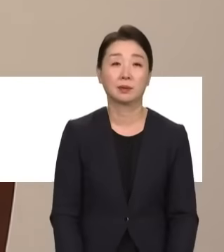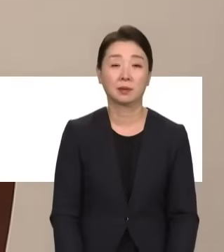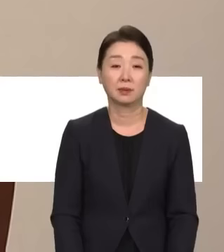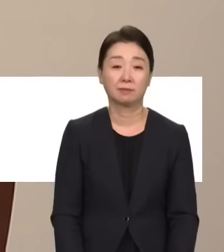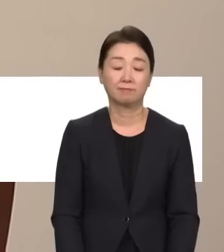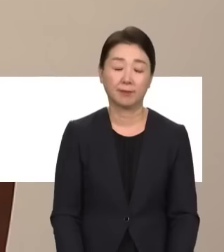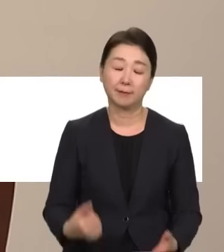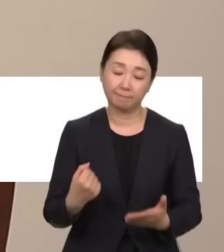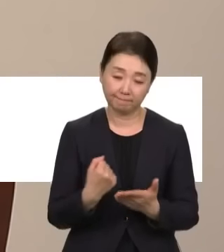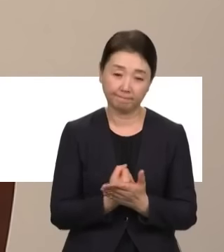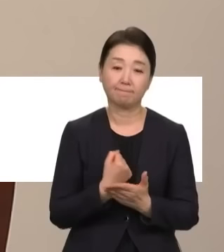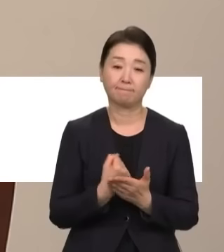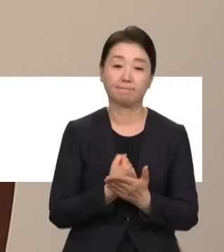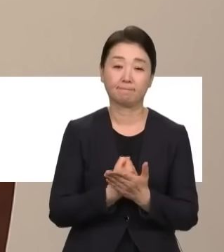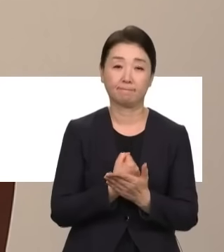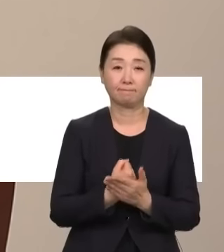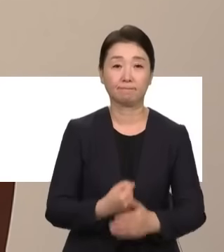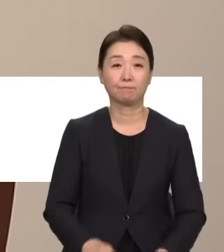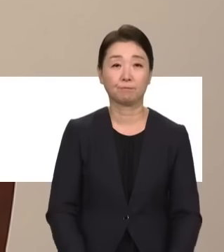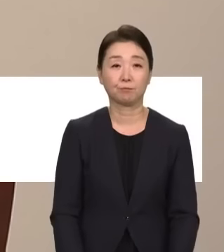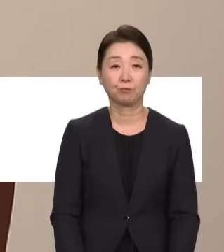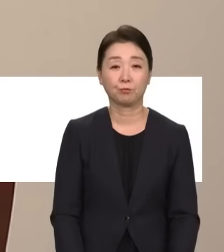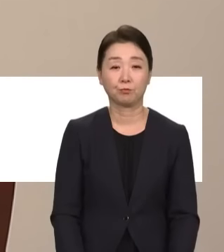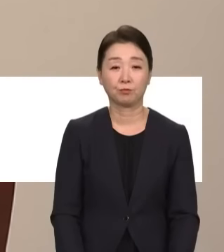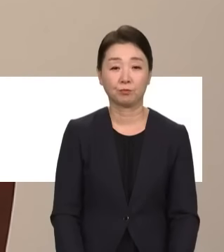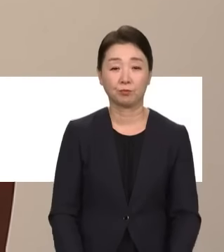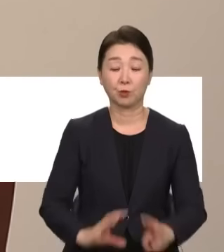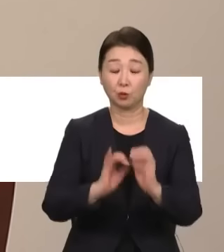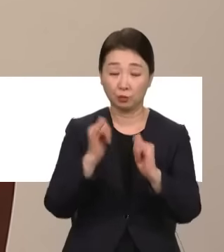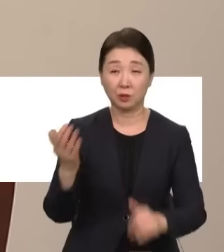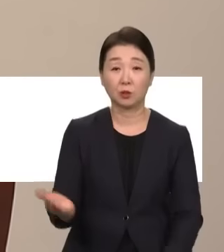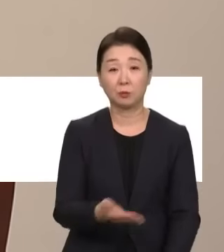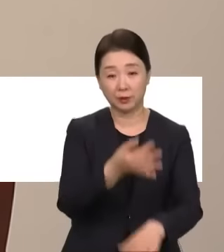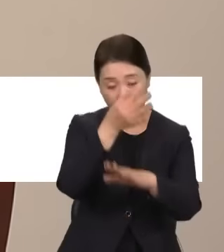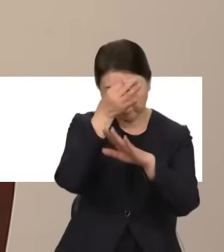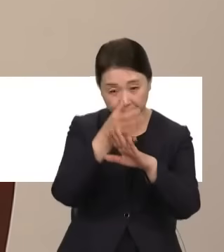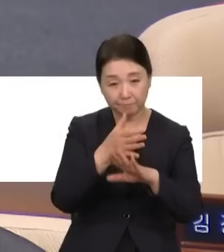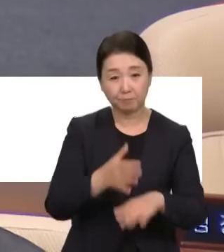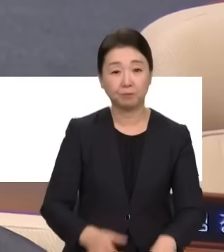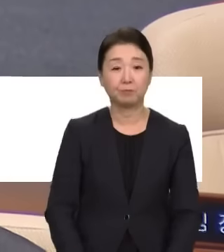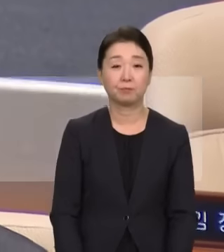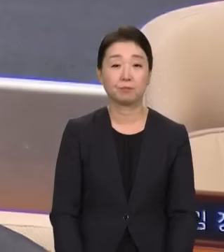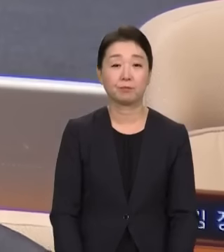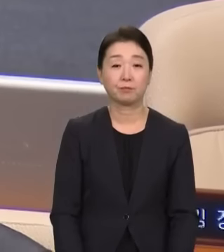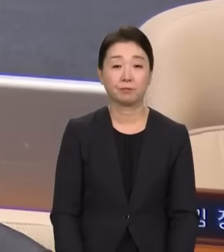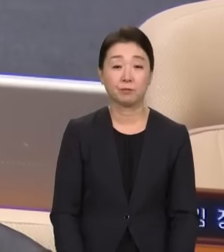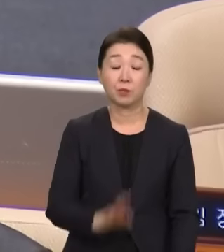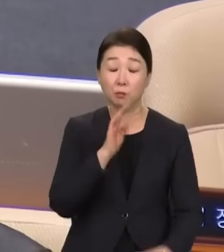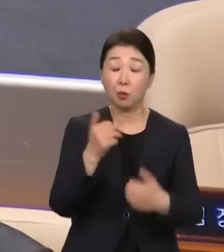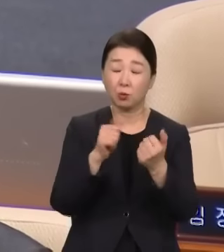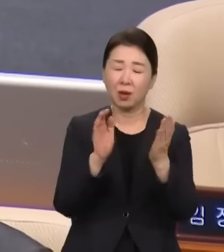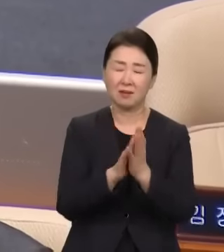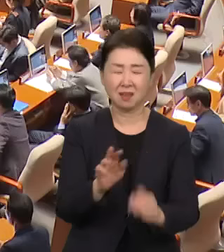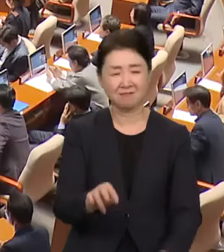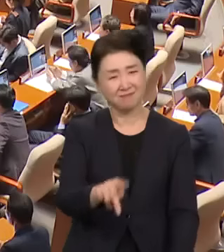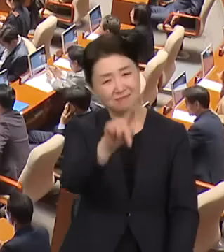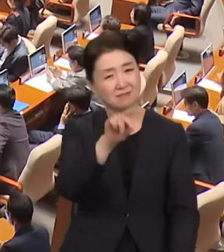매우 안타깝고 유감스럽습니다. 국민께 죄송하기도 합니다. 본회의에선 고성이